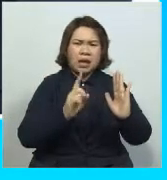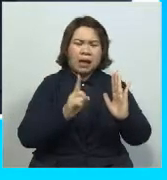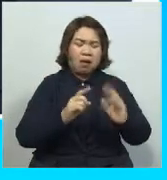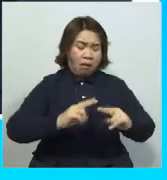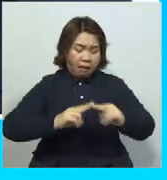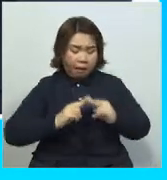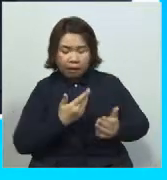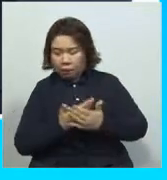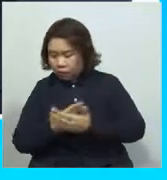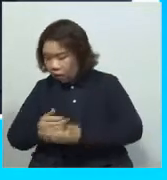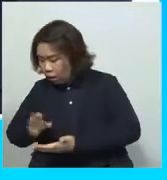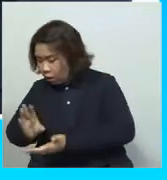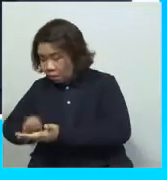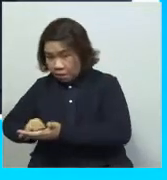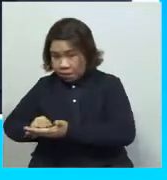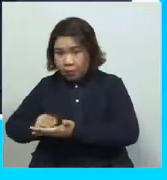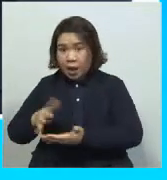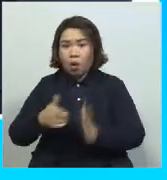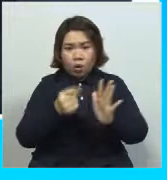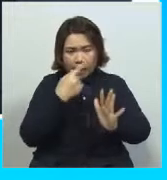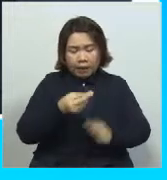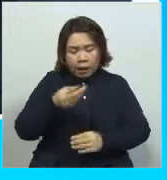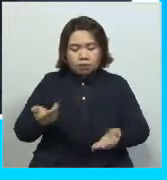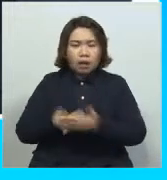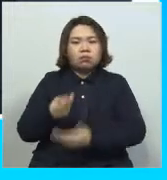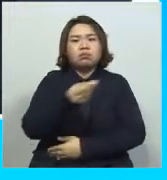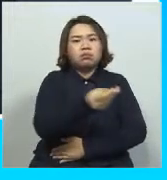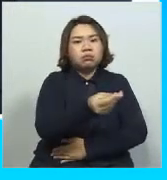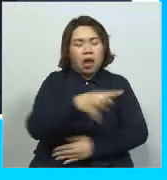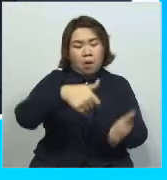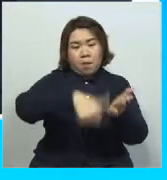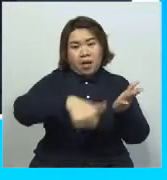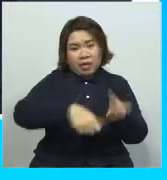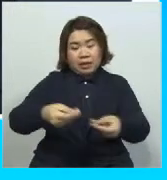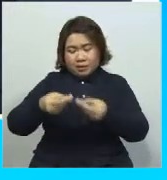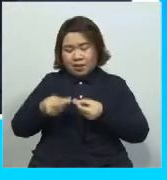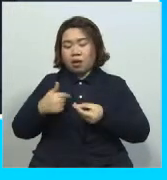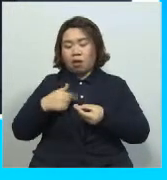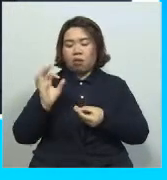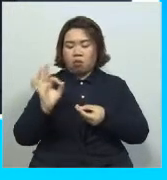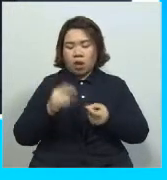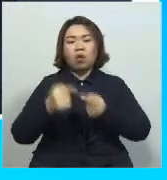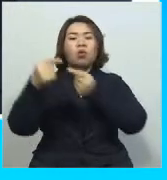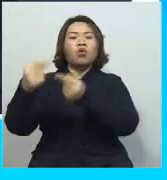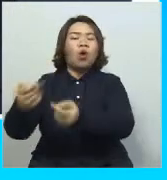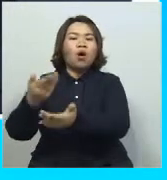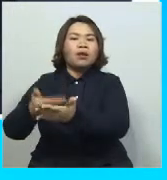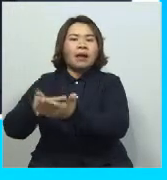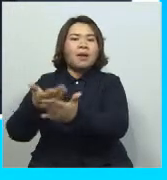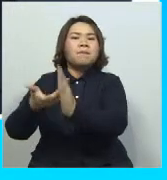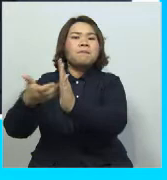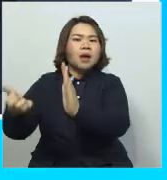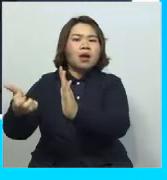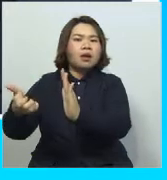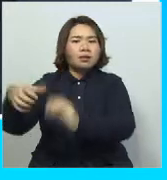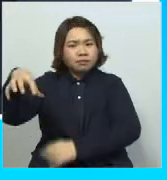าเงินมาเพื่อที่จะมาจ่ายค่ายาก่อนจากนั้นก็จะได้ใบเสร็จถูกต้องไหมคะเพื่อที่จะนำไปเบิกจ่ายที่ต้นสัง